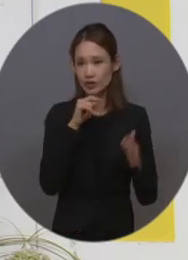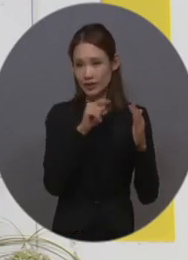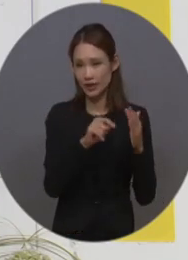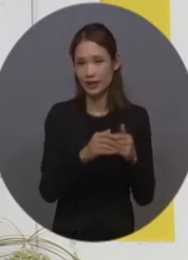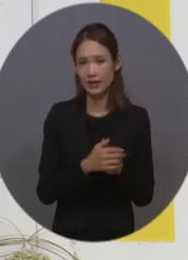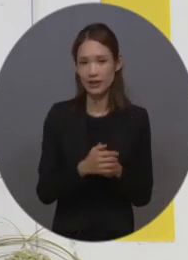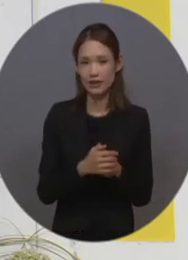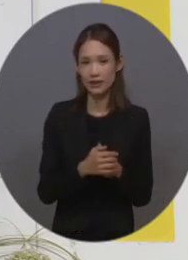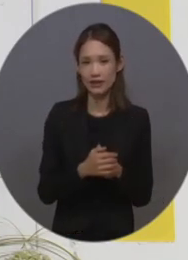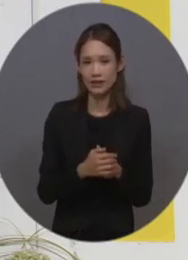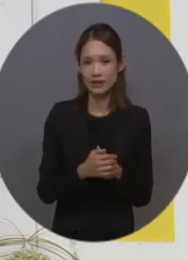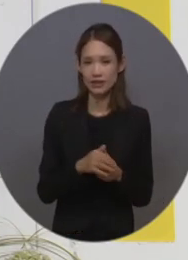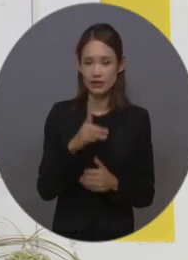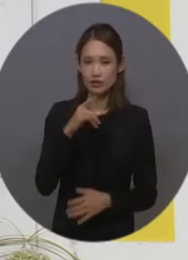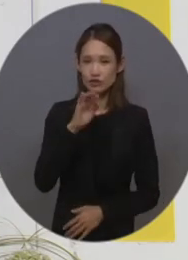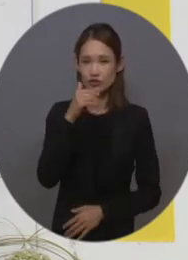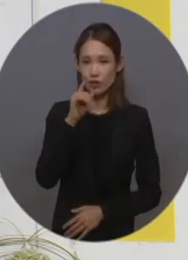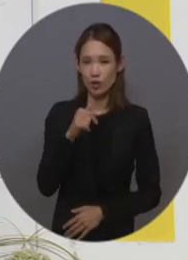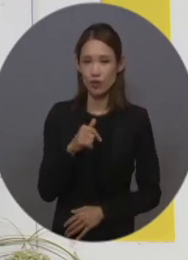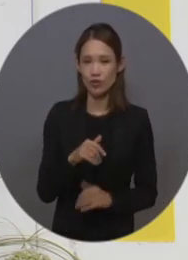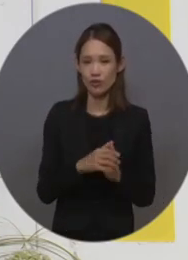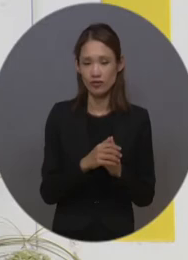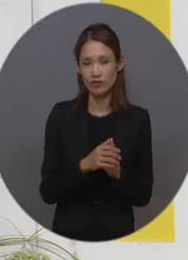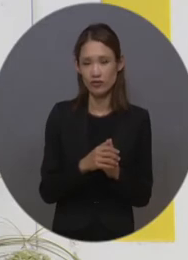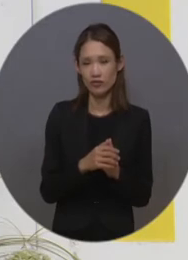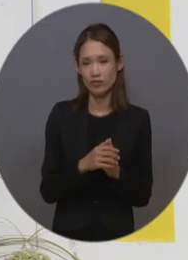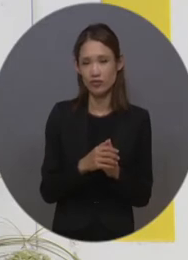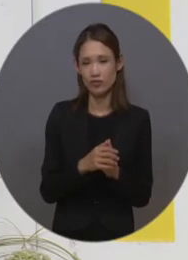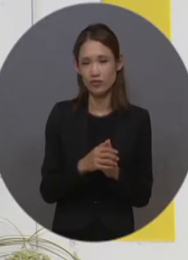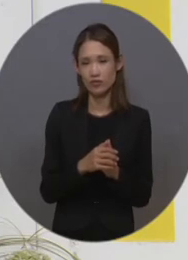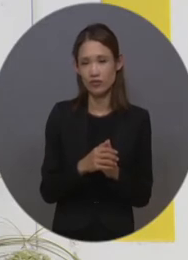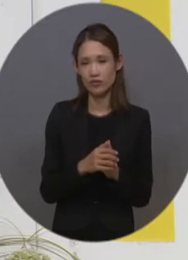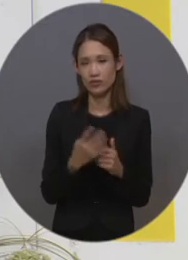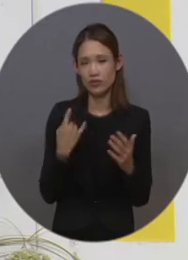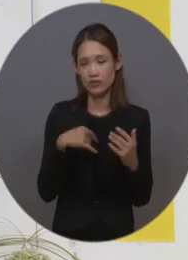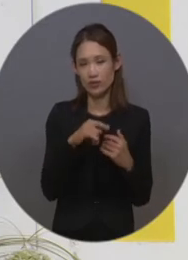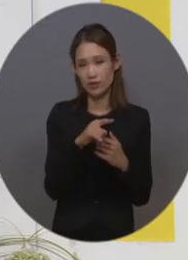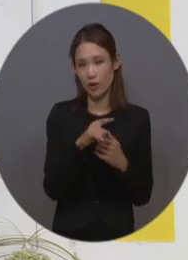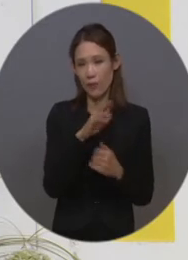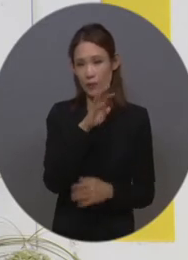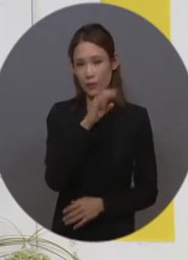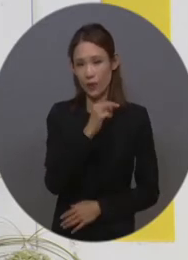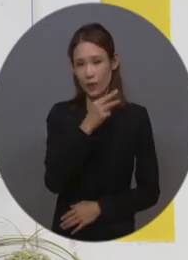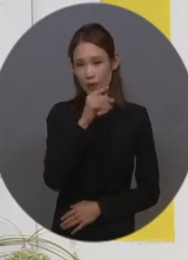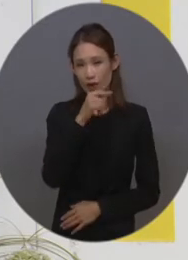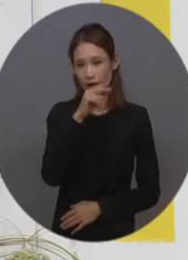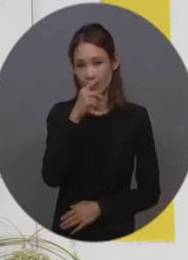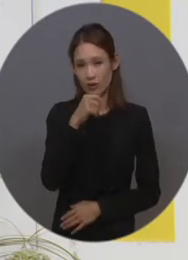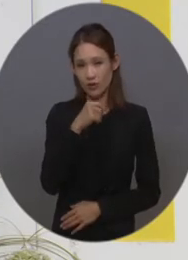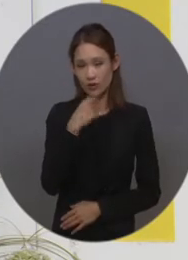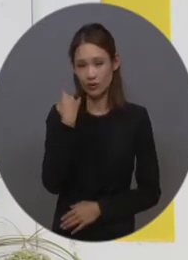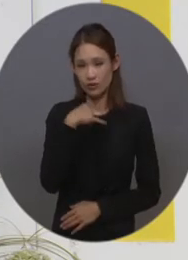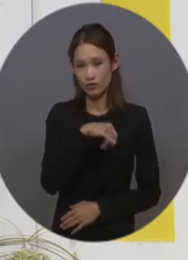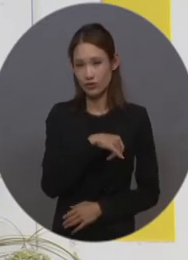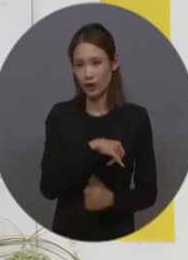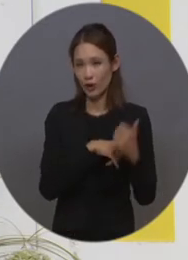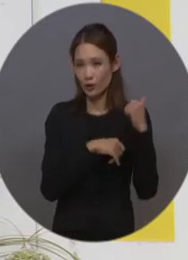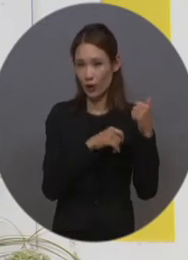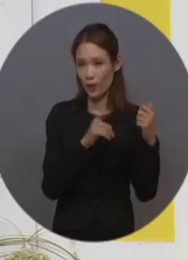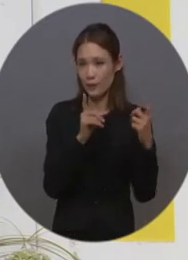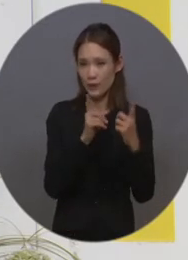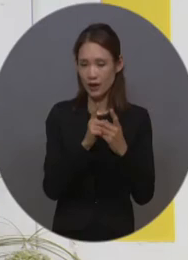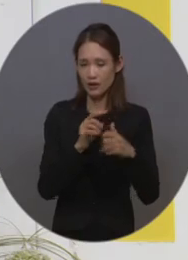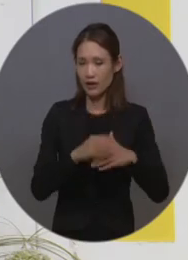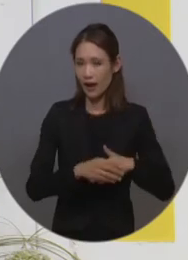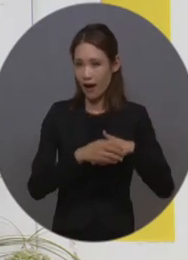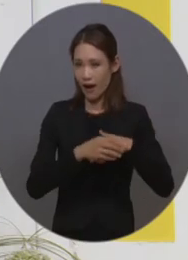당시 중공이라 그랬습니다. 네. 근데 중국 가서 모택동이라는 중국의 주석을 만나서